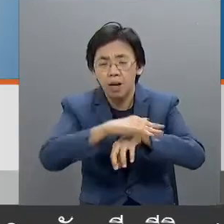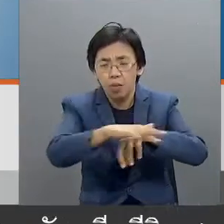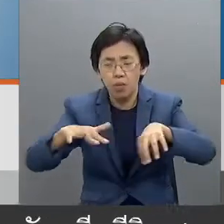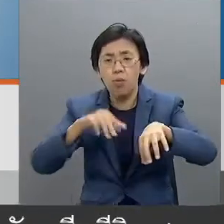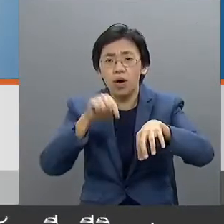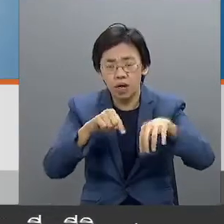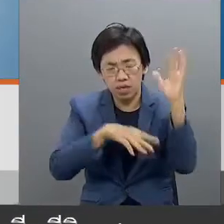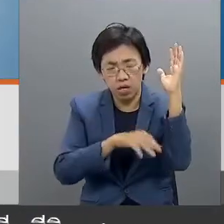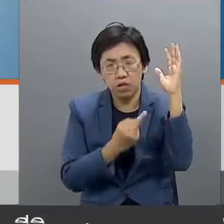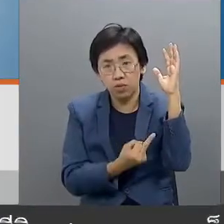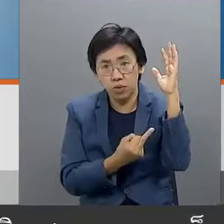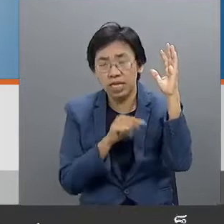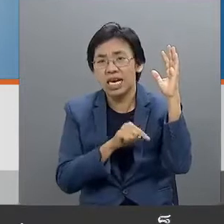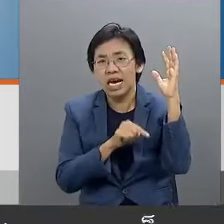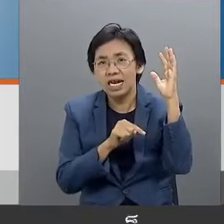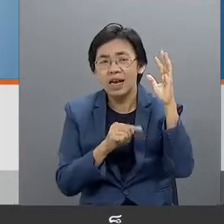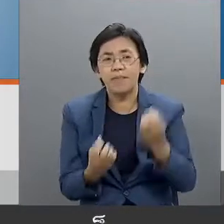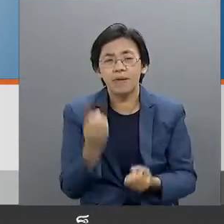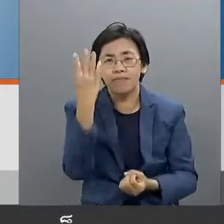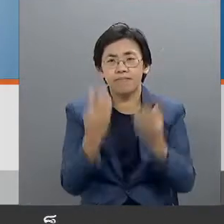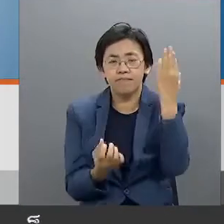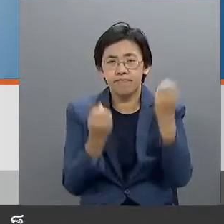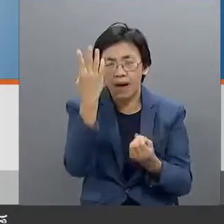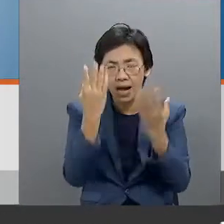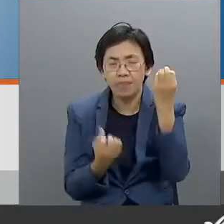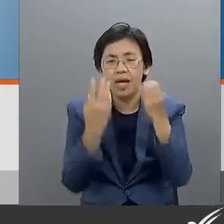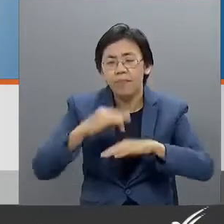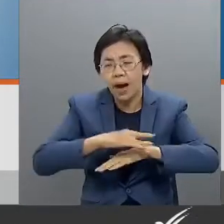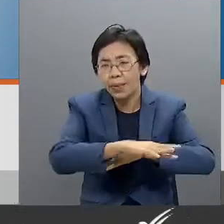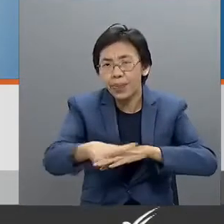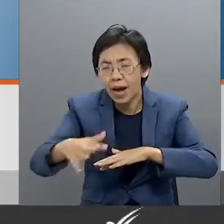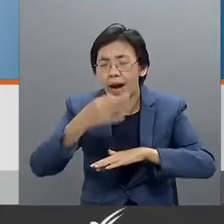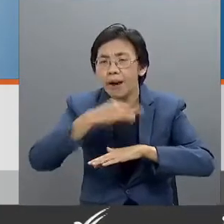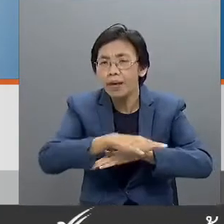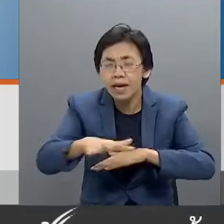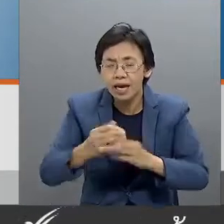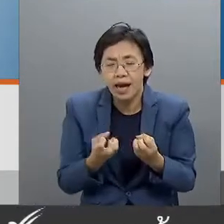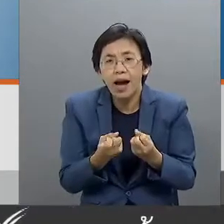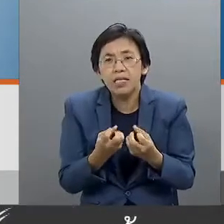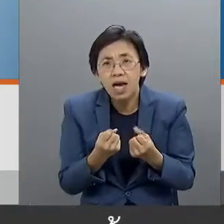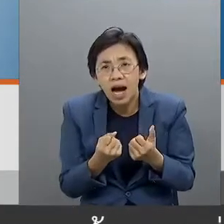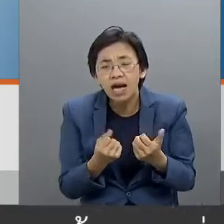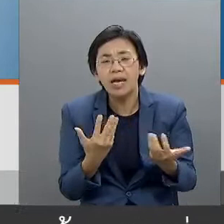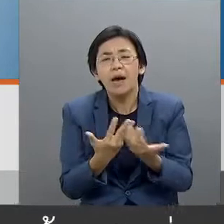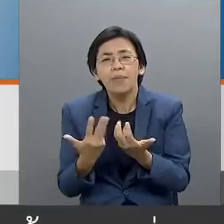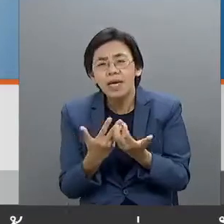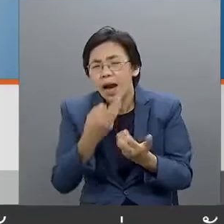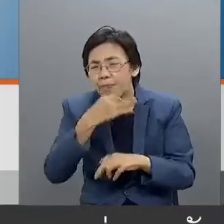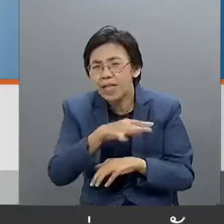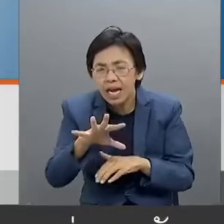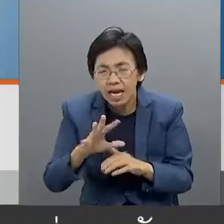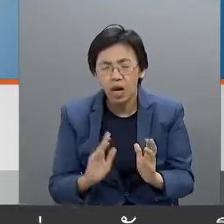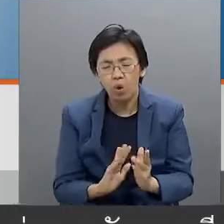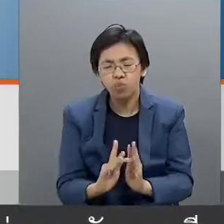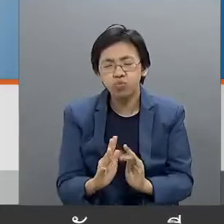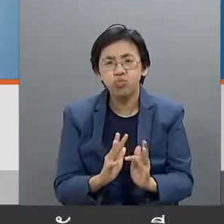ซึ่งเป็นทั้งป่าดิบแล้งป่าชายหาดป่าชายเลนหาดทรายแหล่งหญ้าทะเลและแนวปะการังรวมทั้ง